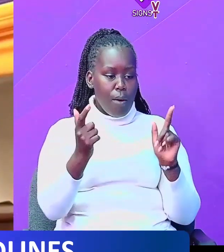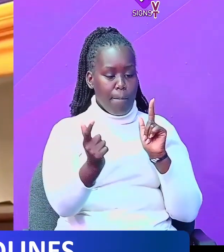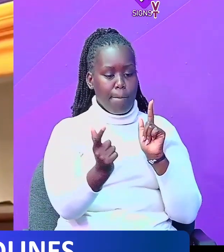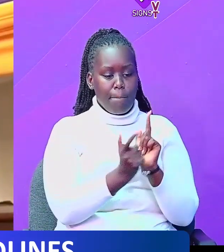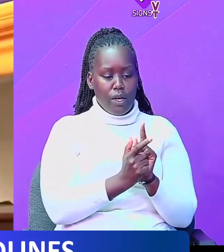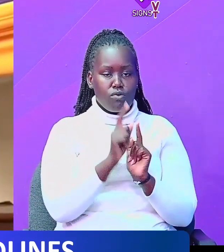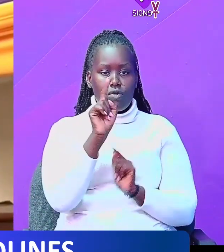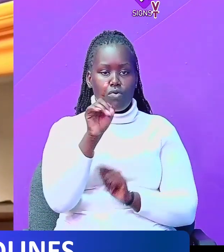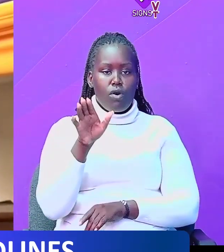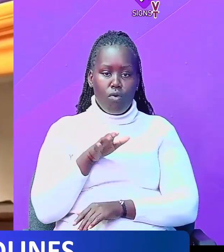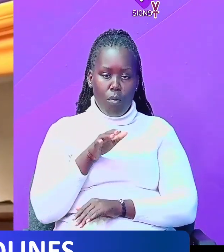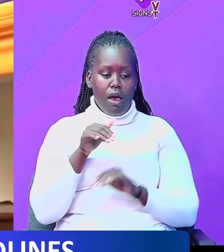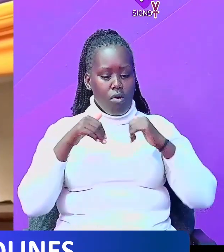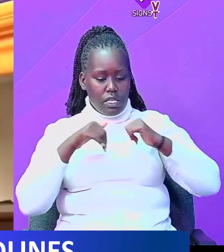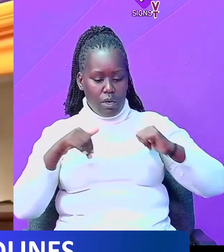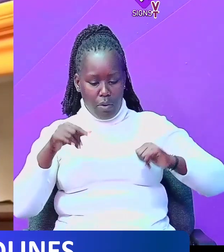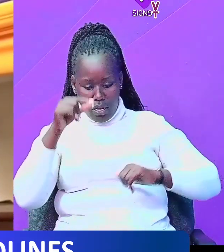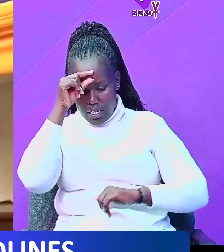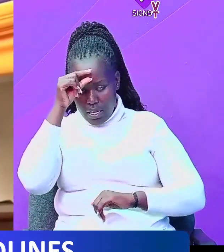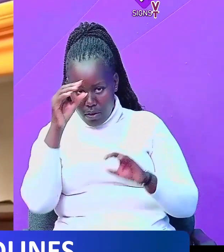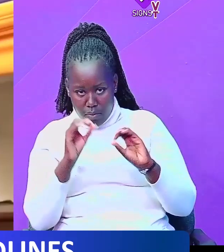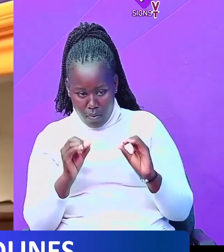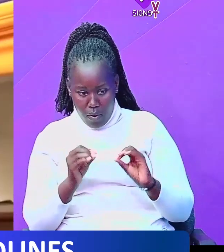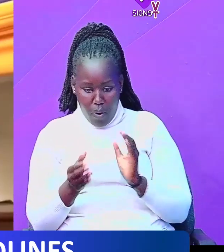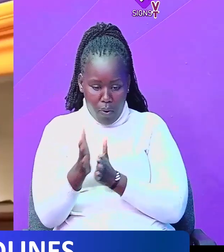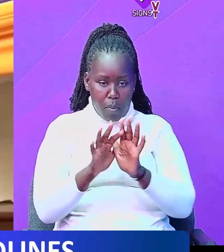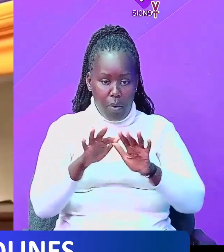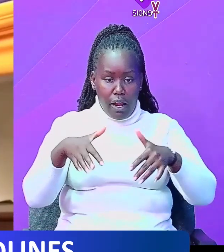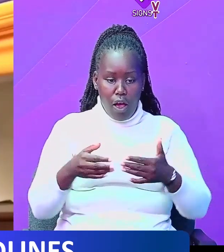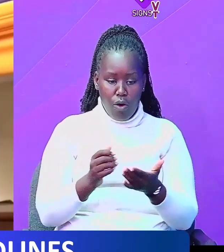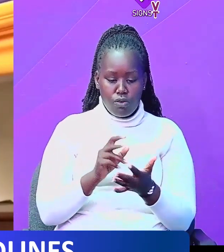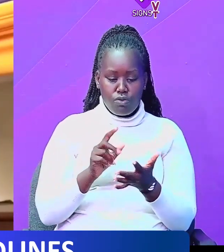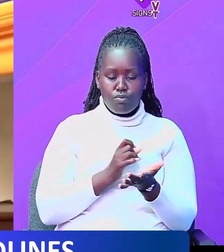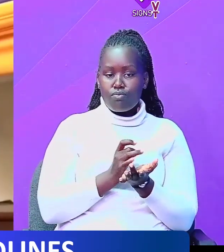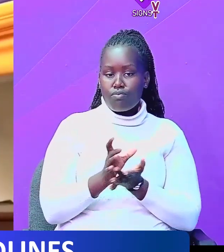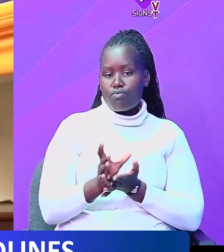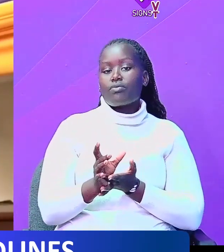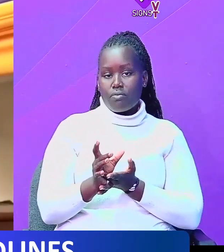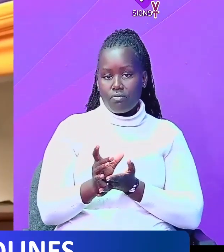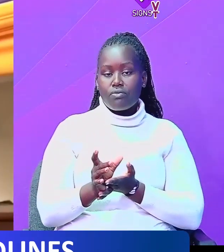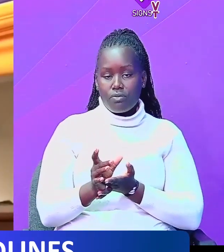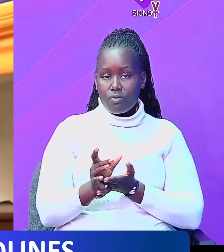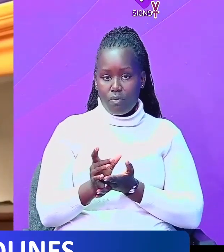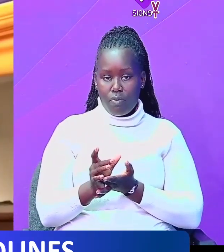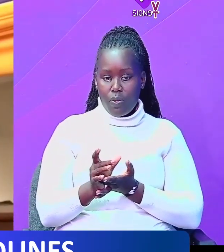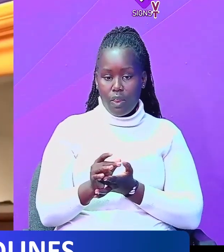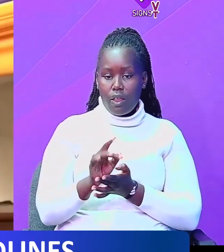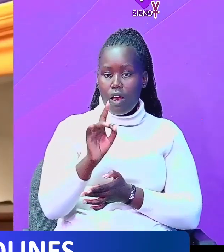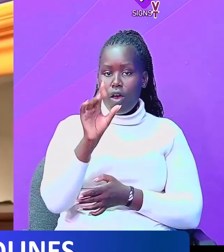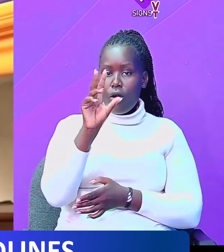wanagawa, wanapanga vile utaenda nyumbani. Hiyo ndio kazi iko mbele. Na hakuna mtu nagawa